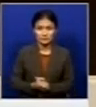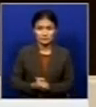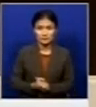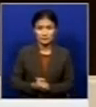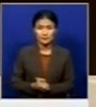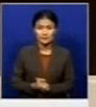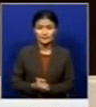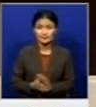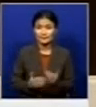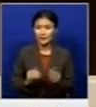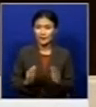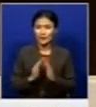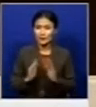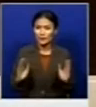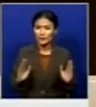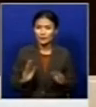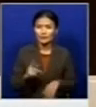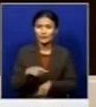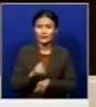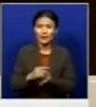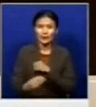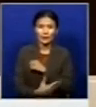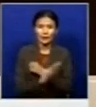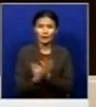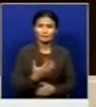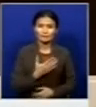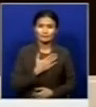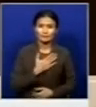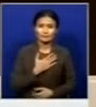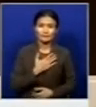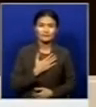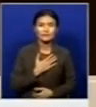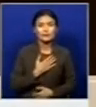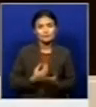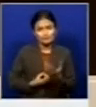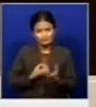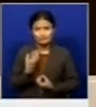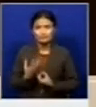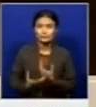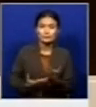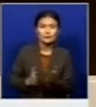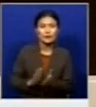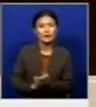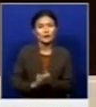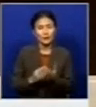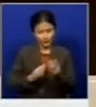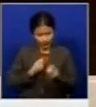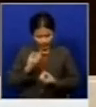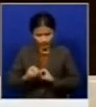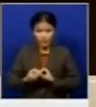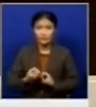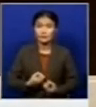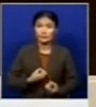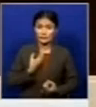านที่ให้โอกาสได้แสดงความคิดเห็นเพื่อสนับสนุน